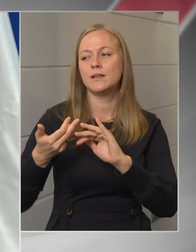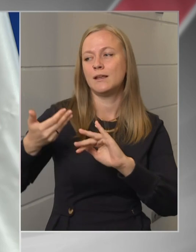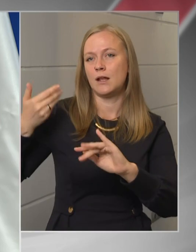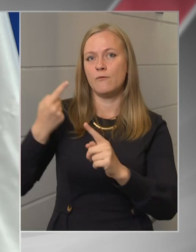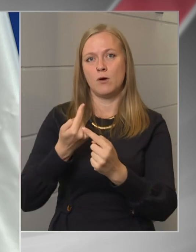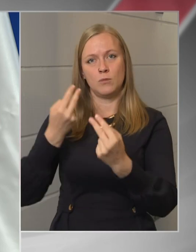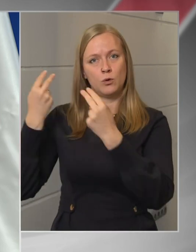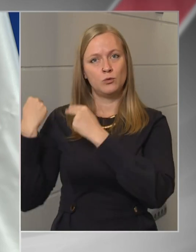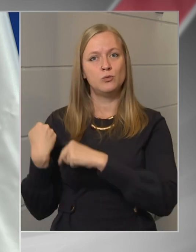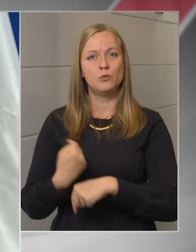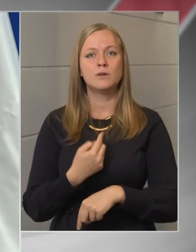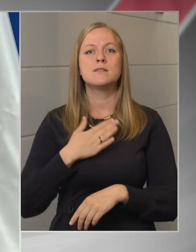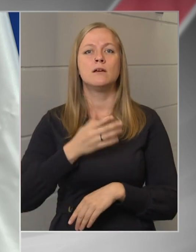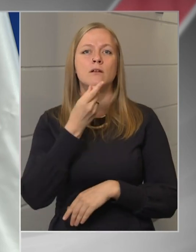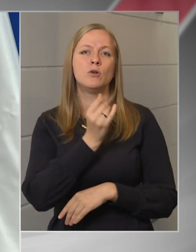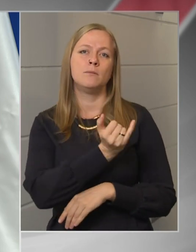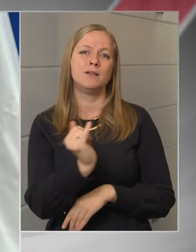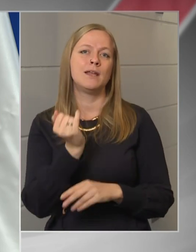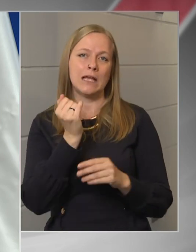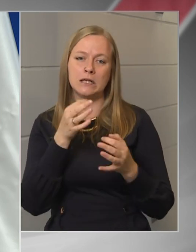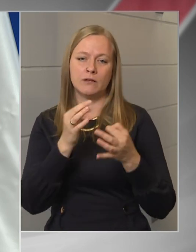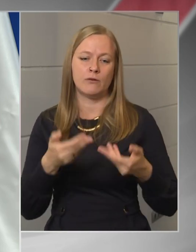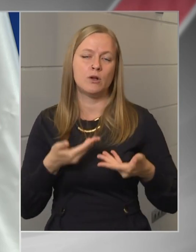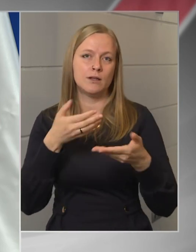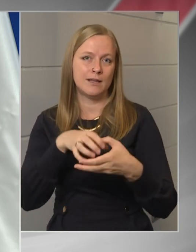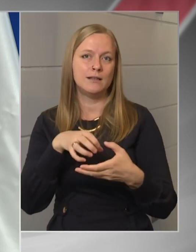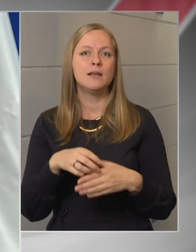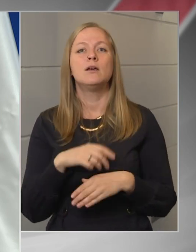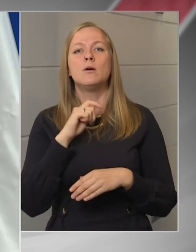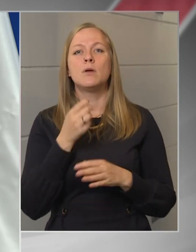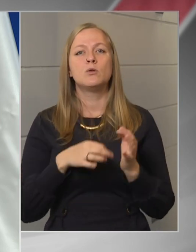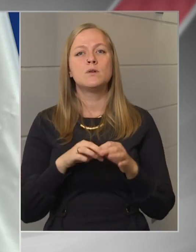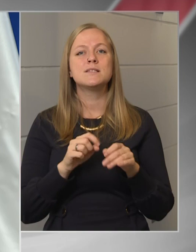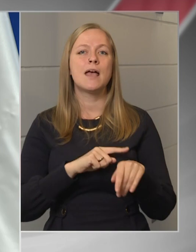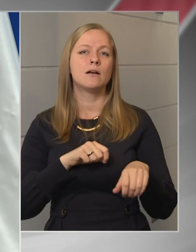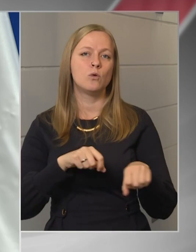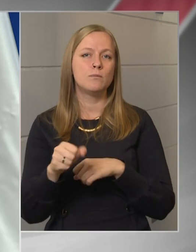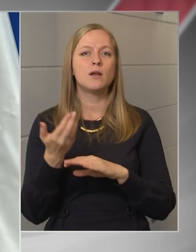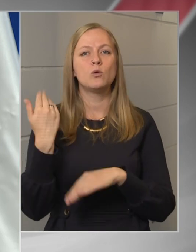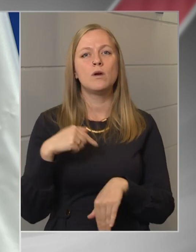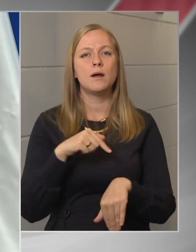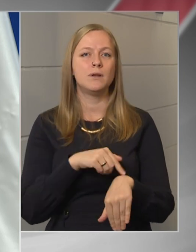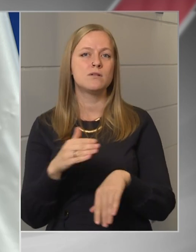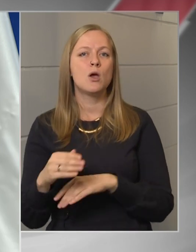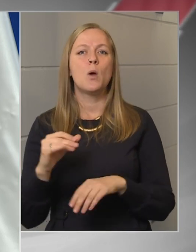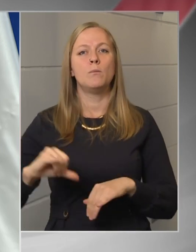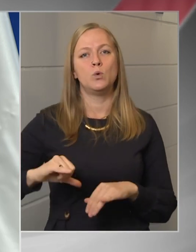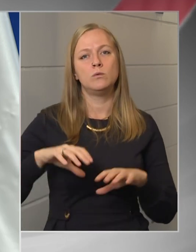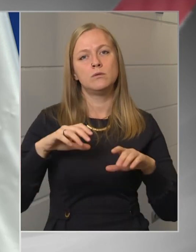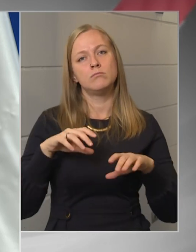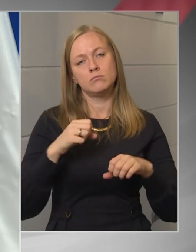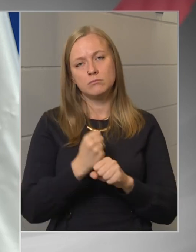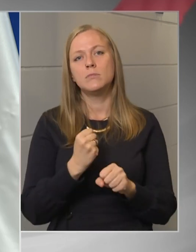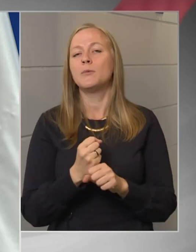mögött. Szerettem volna mindenki számára nyilvánvalóan tenni, Magyarország kormánya egy korábbi időszakban hibát, sőt bűnt követett el, amikor nem védte meg